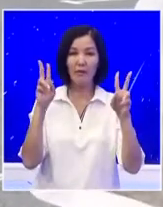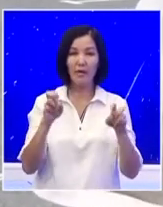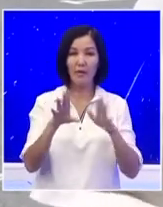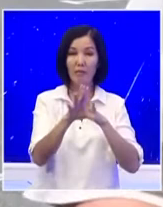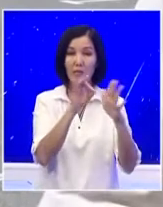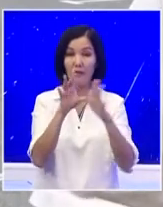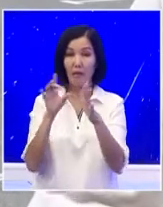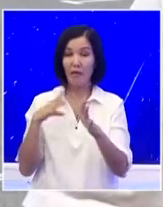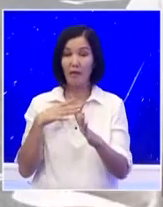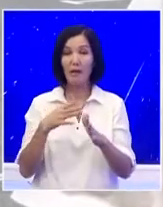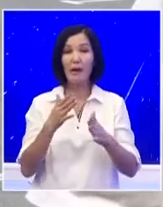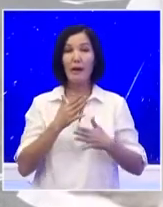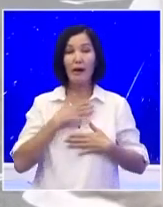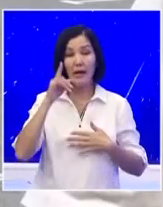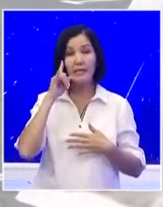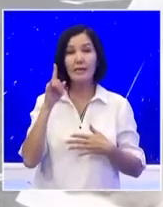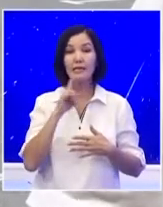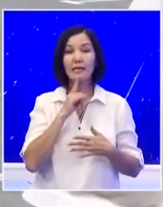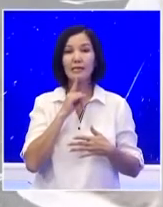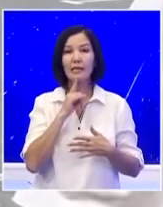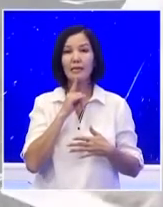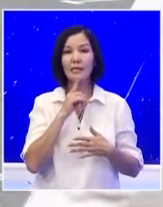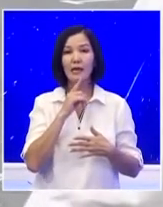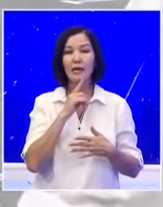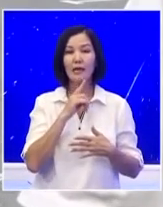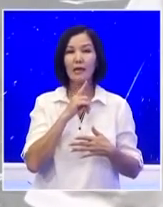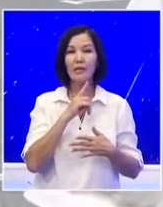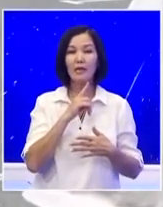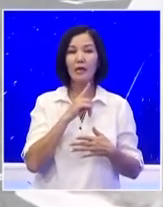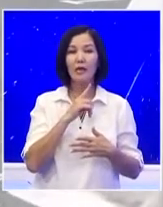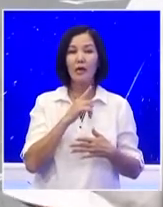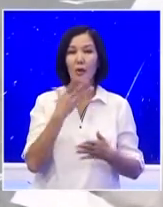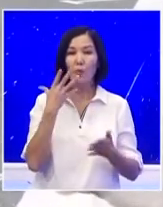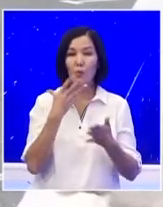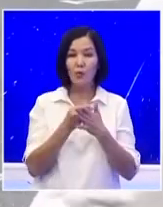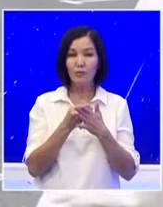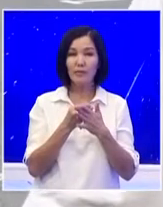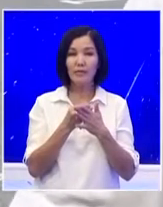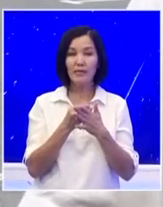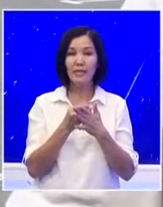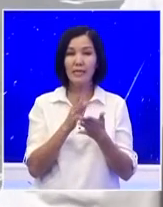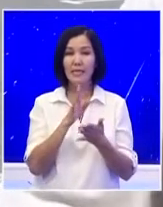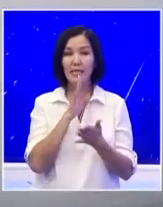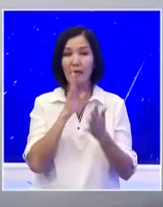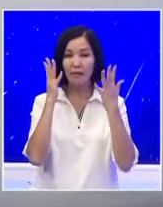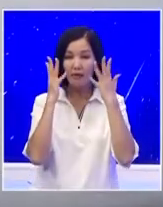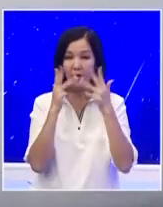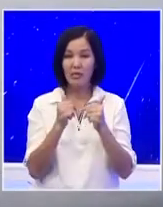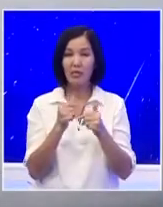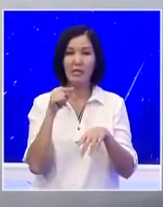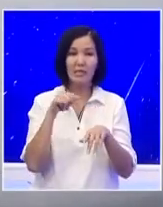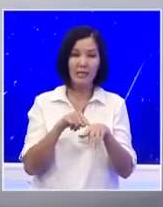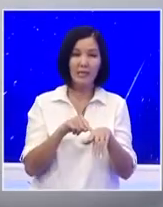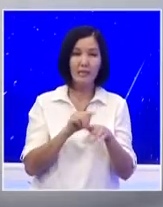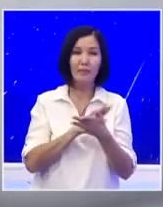алған. Ол біздің қазақтың қыздарының арасында ұяңдық көп, ол жақсы қасиетіміз ғой енді. Өз пікірлерін, ішкі ойларын